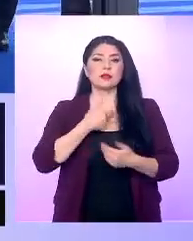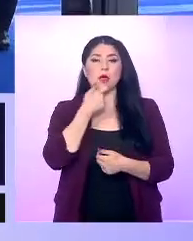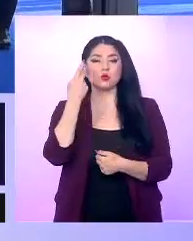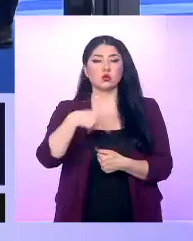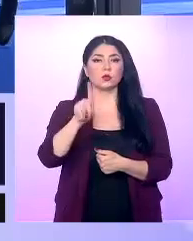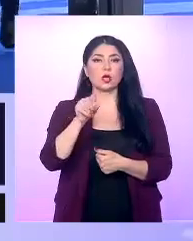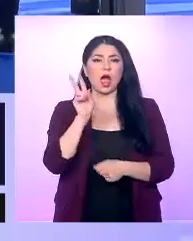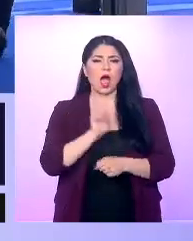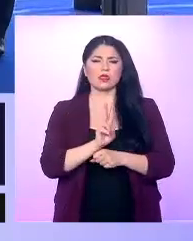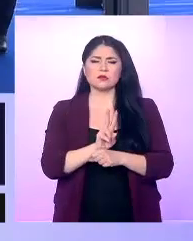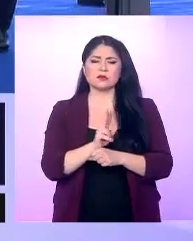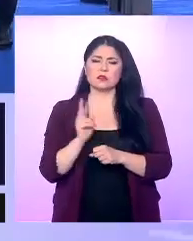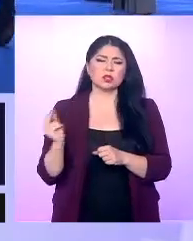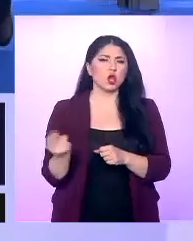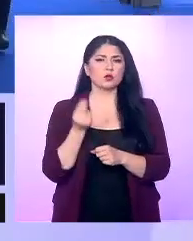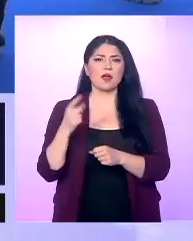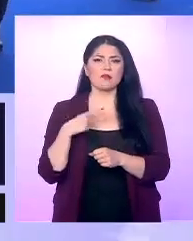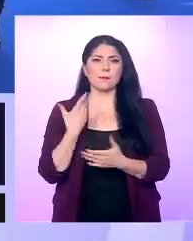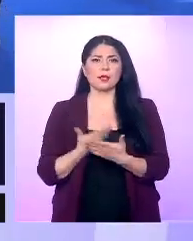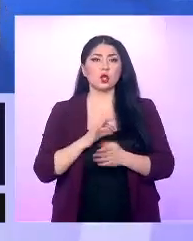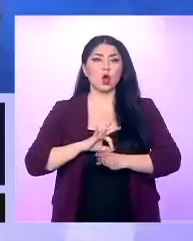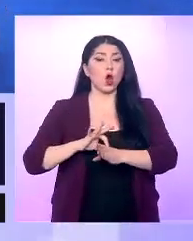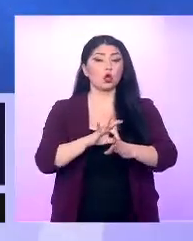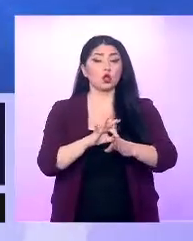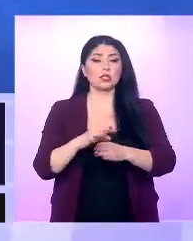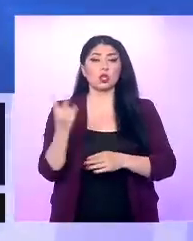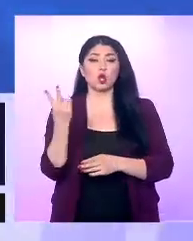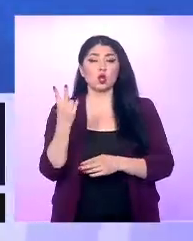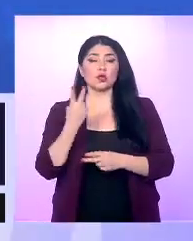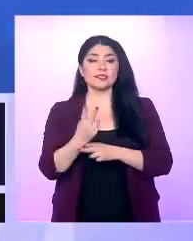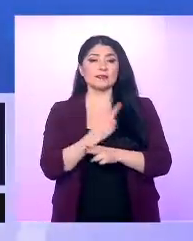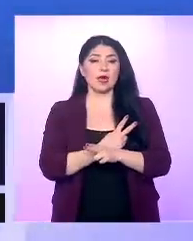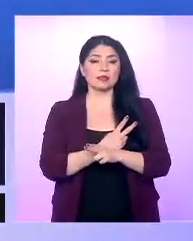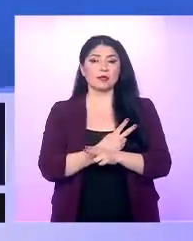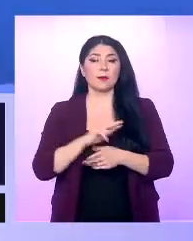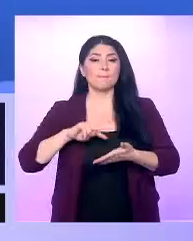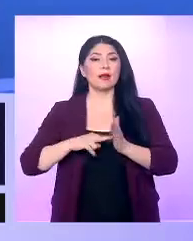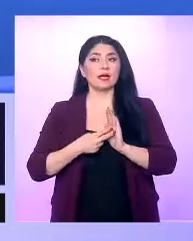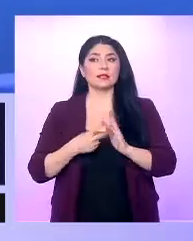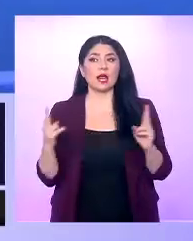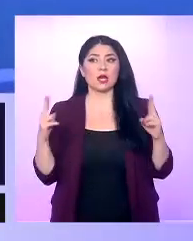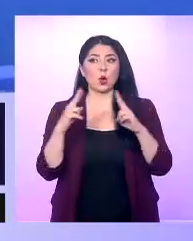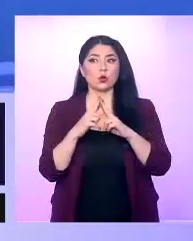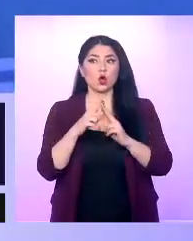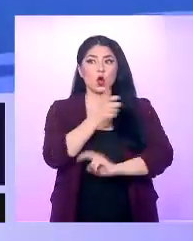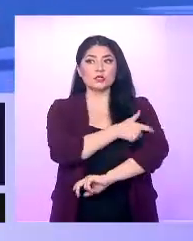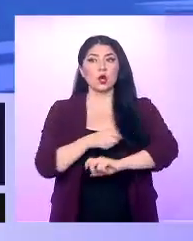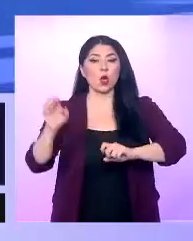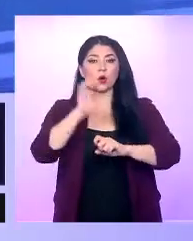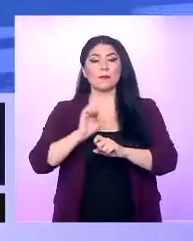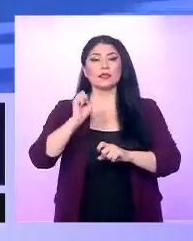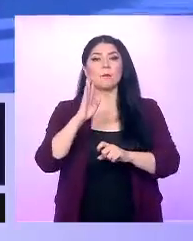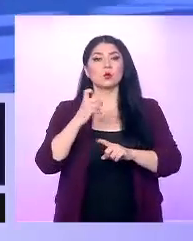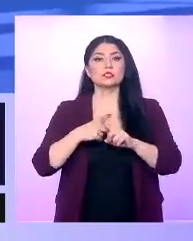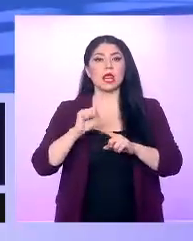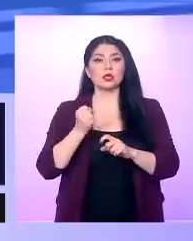2020. O atenție deosebită va fi acordată coordonării pozițiilor celor două state în pregătirea reuniunilor Consiliului European de la